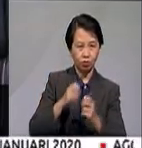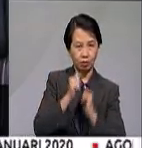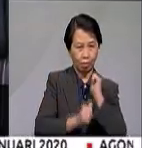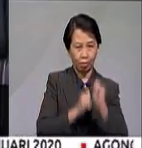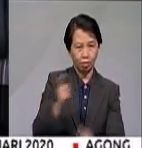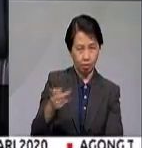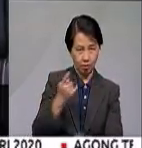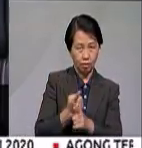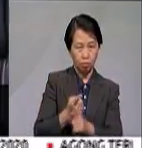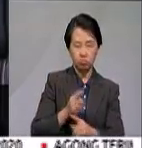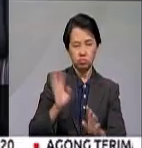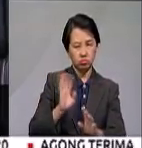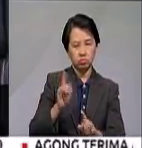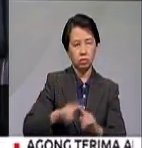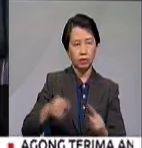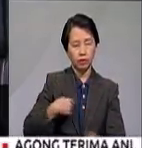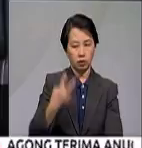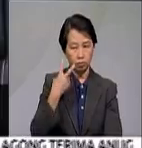tengok di JDT,